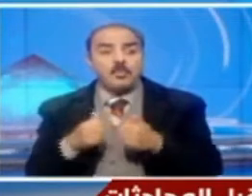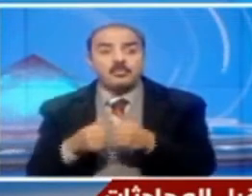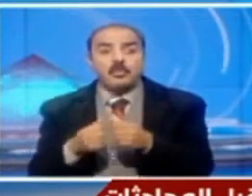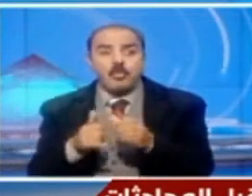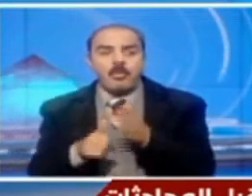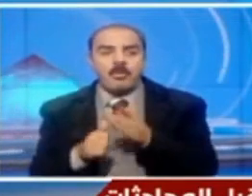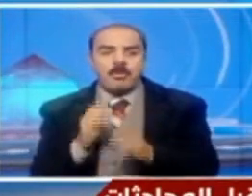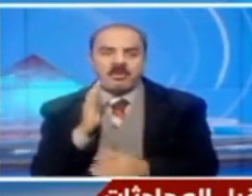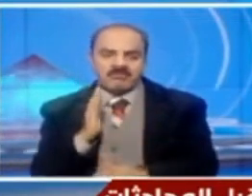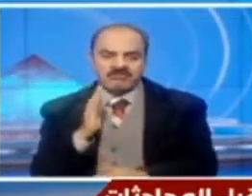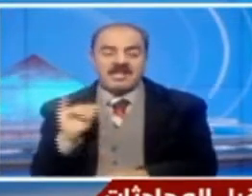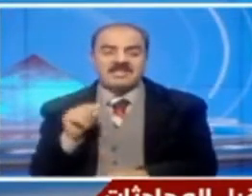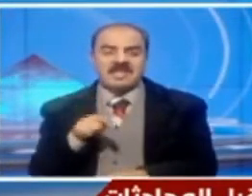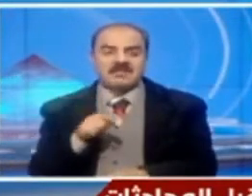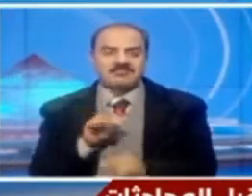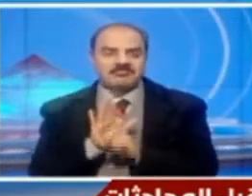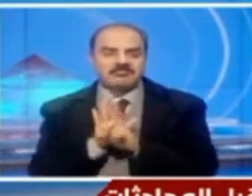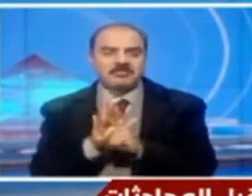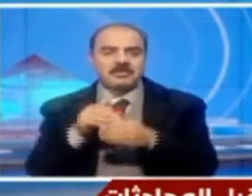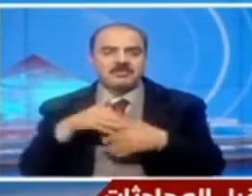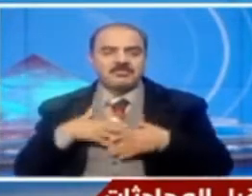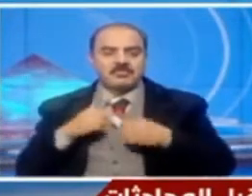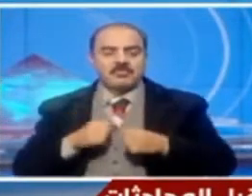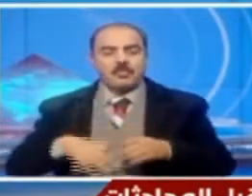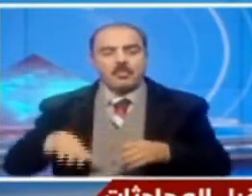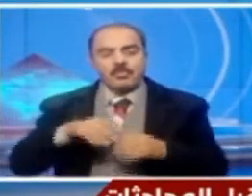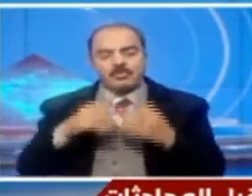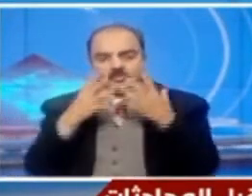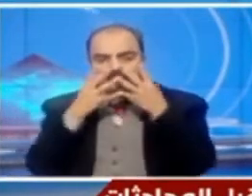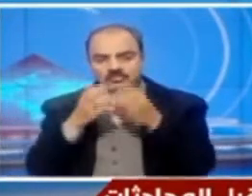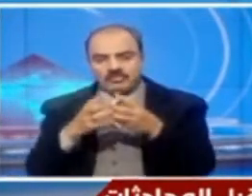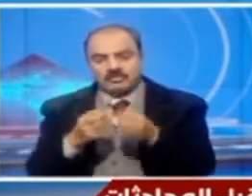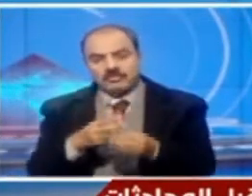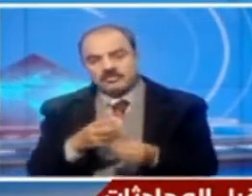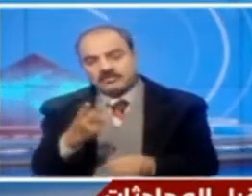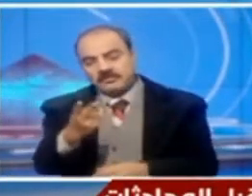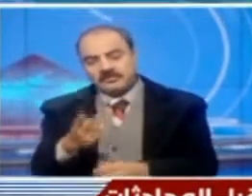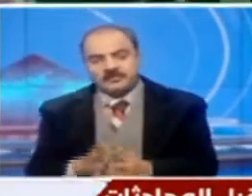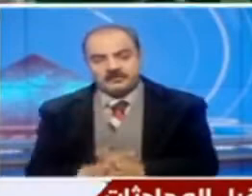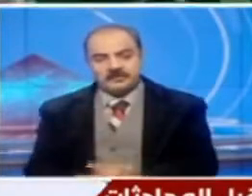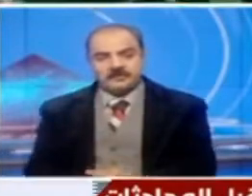هو العمود الفقري لمنظومة التأمين الصحي الشامل الجديد.